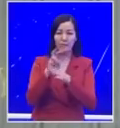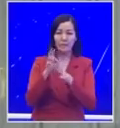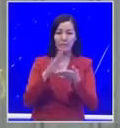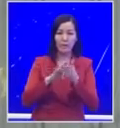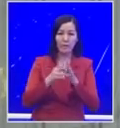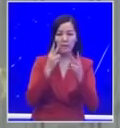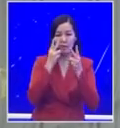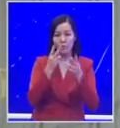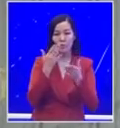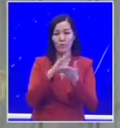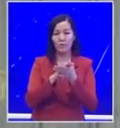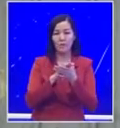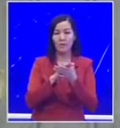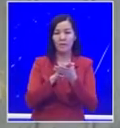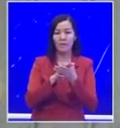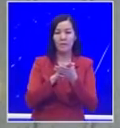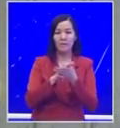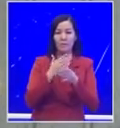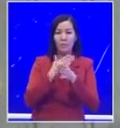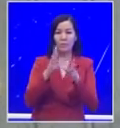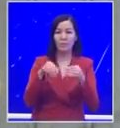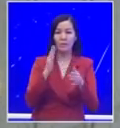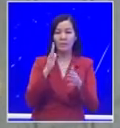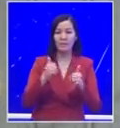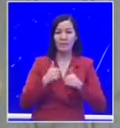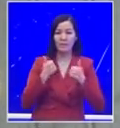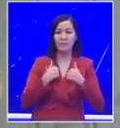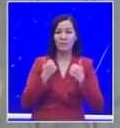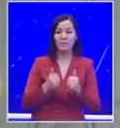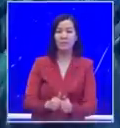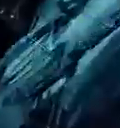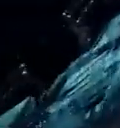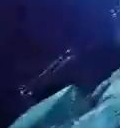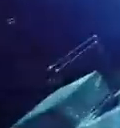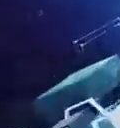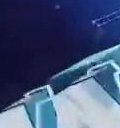жағдайларын көрдік. Бәріне қолымыздан келгенше көмектесуге тырысып жатырмыз.